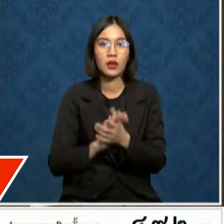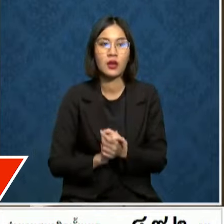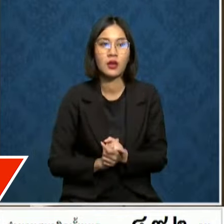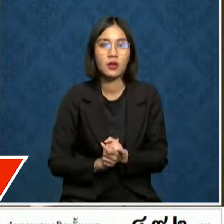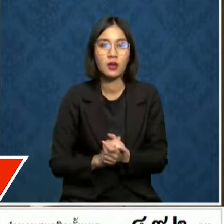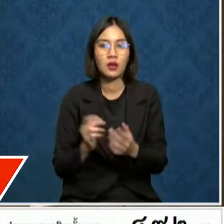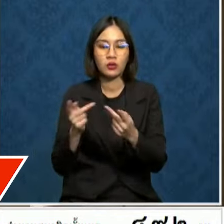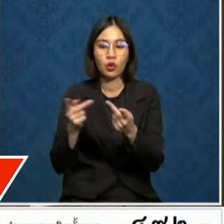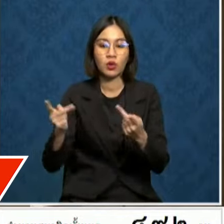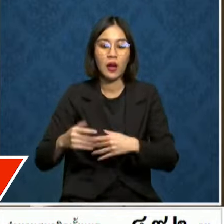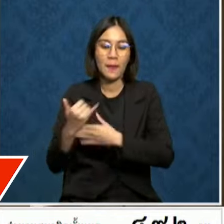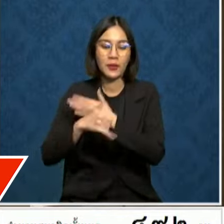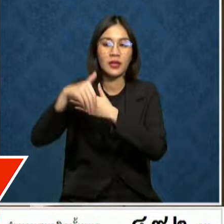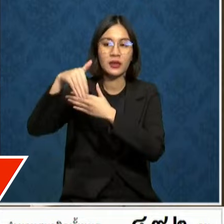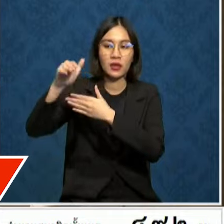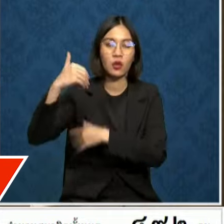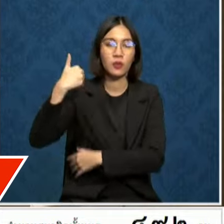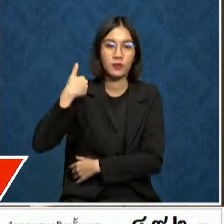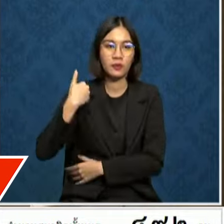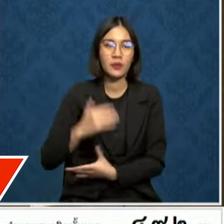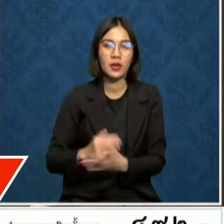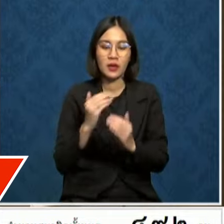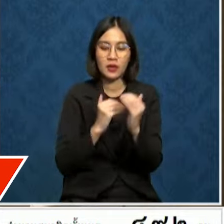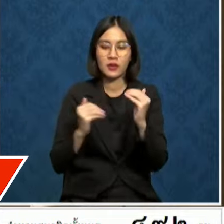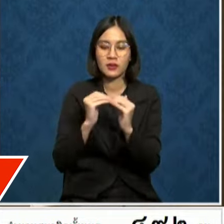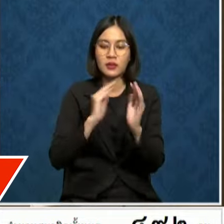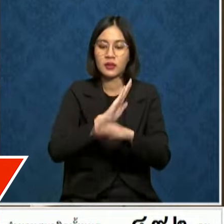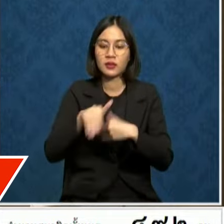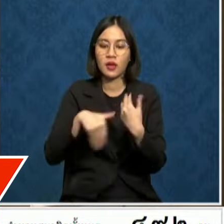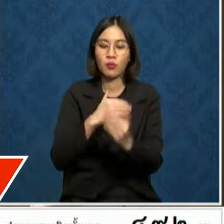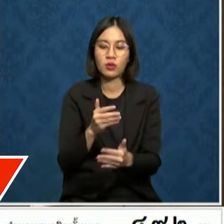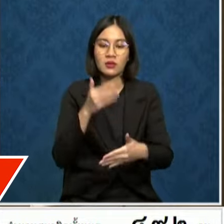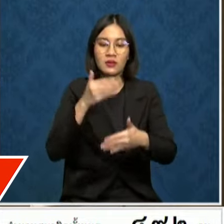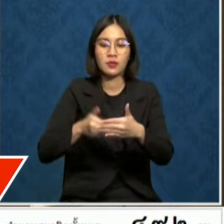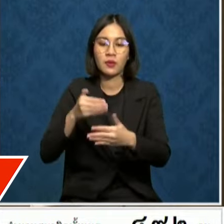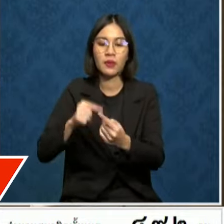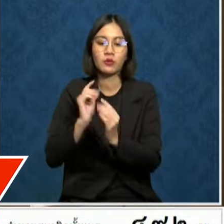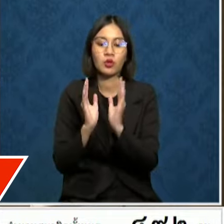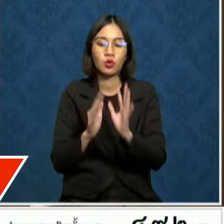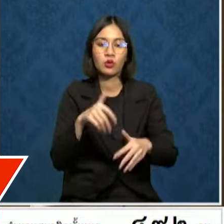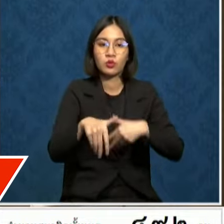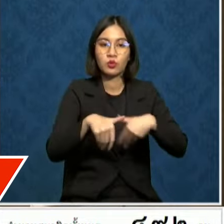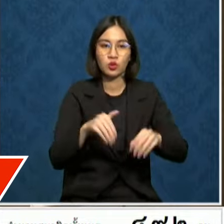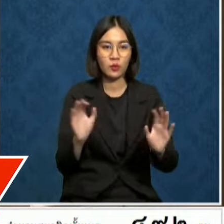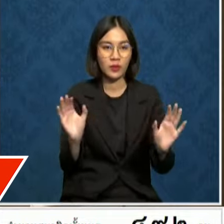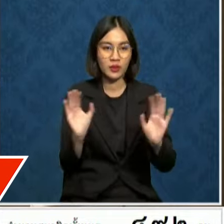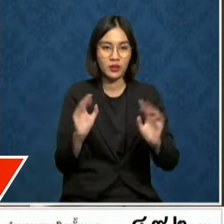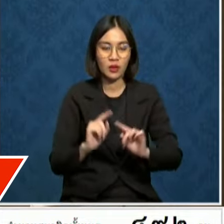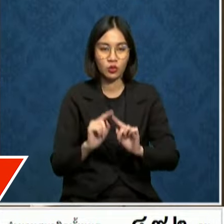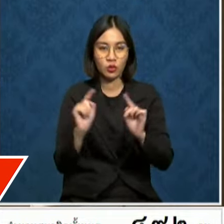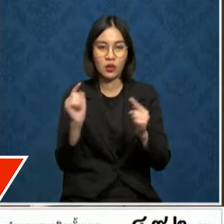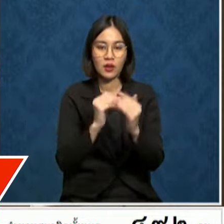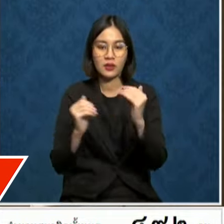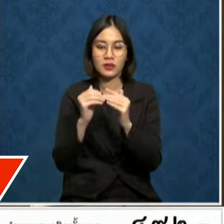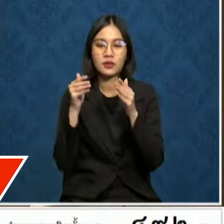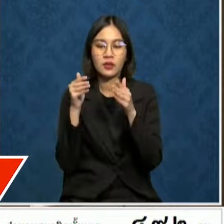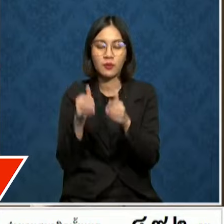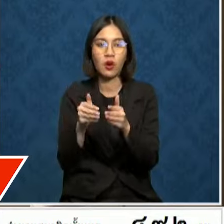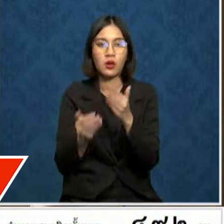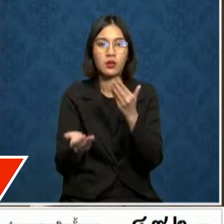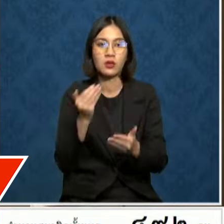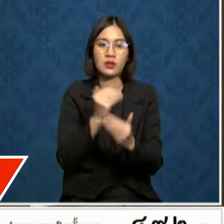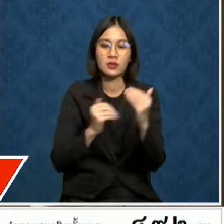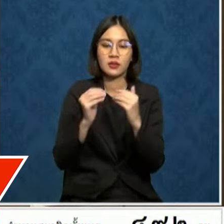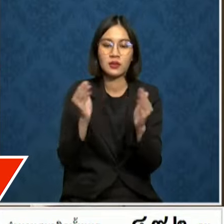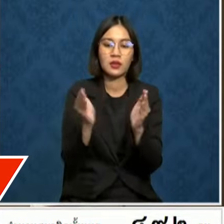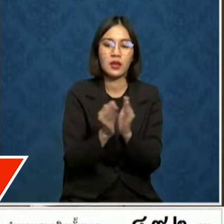อ่าอยู่ในฟินแลนด์เป็นต้นนะคะสิทธิเหล่านี้นะฮะไม่ได้จำกัดไว้เฉพาะพลเมืองยกเว้นในกรณีสิทธิ์เฉพาะค่ะหรือสิทธิ์